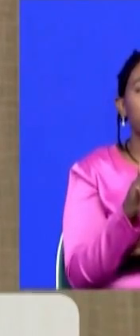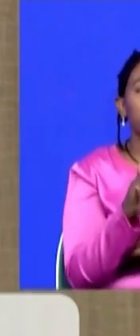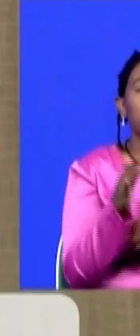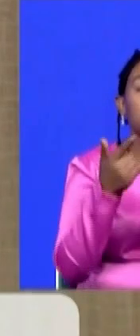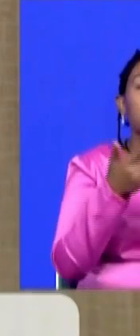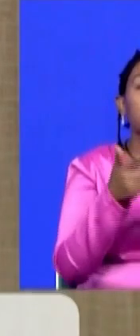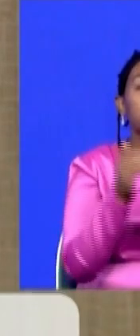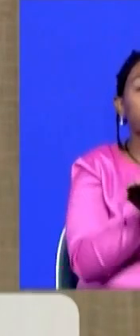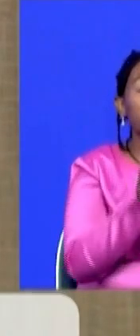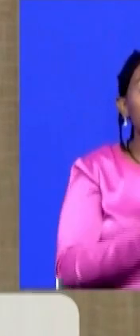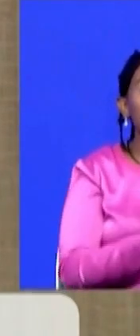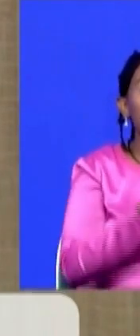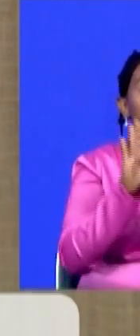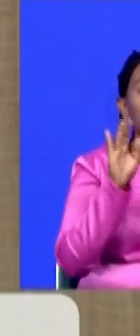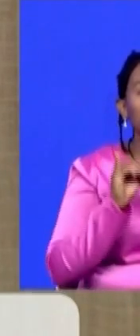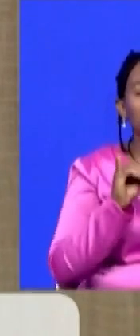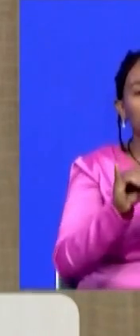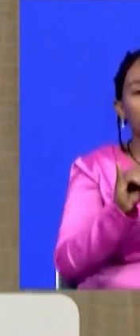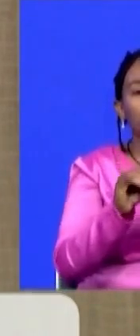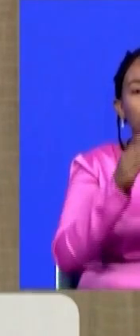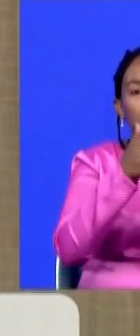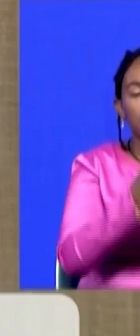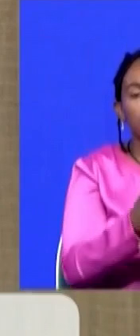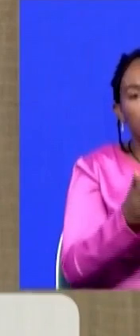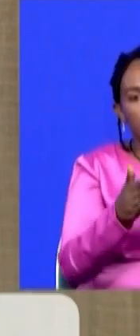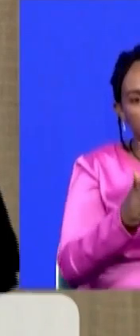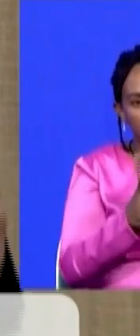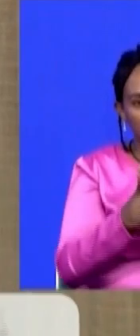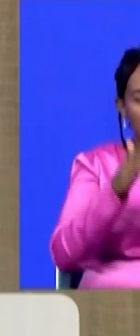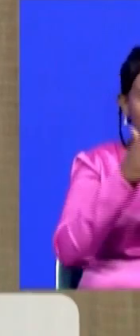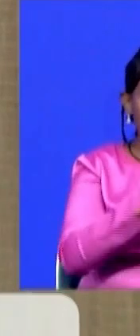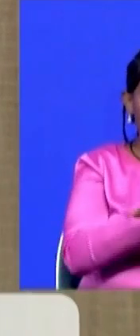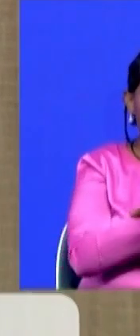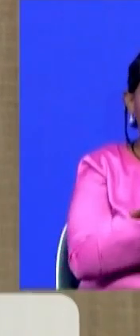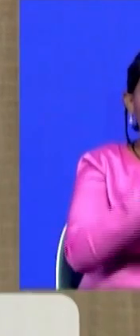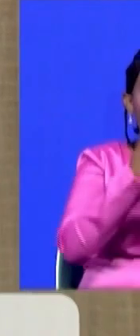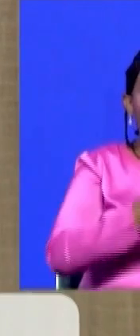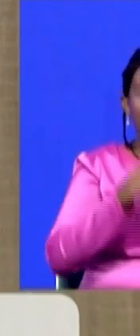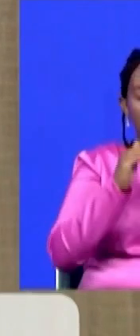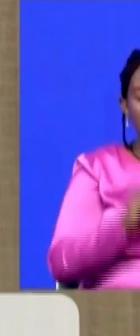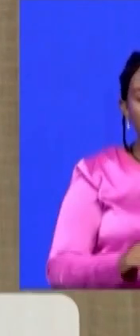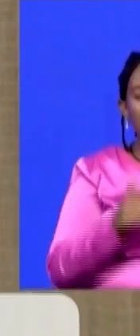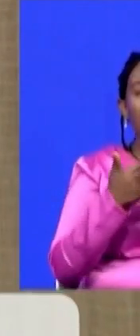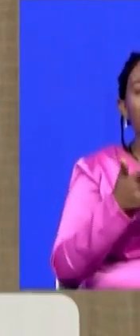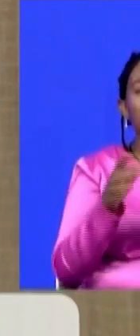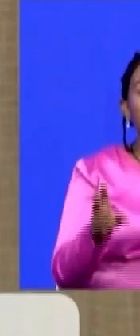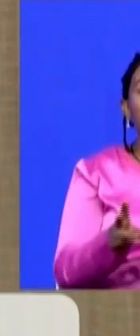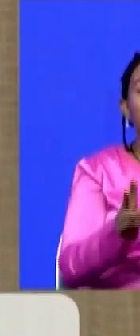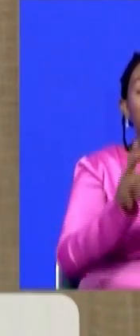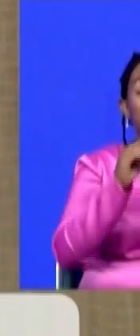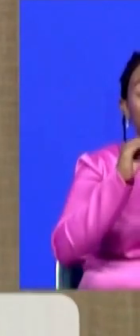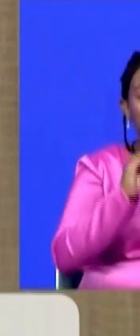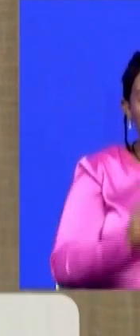እነዚህ ምርቶች እያደጉ ሲሄዱ ደረጃ በደረጃ የንግድ ስርዓቱ ሲስተካከል የዋጋ ቅነሳውን በዛው መንገድ